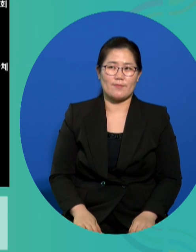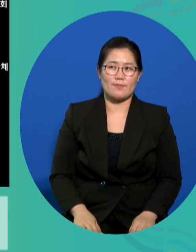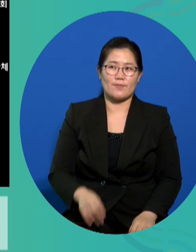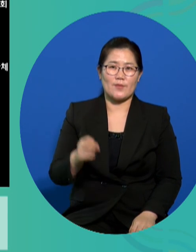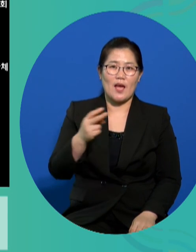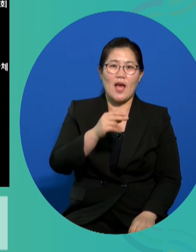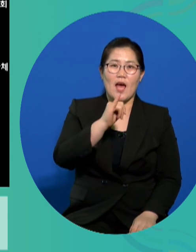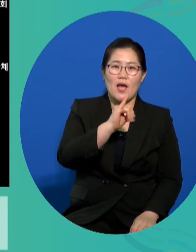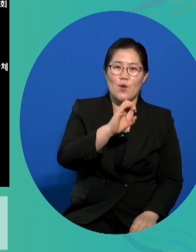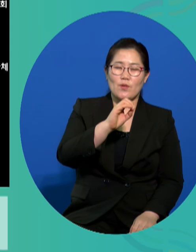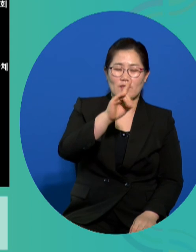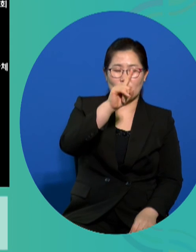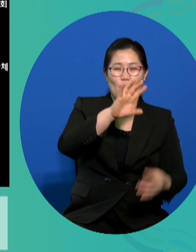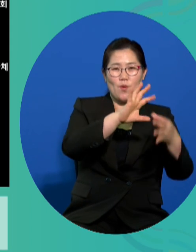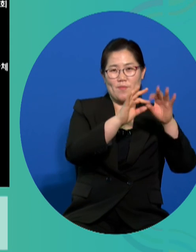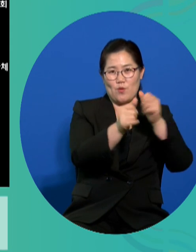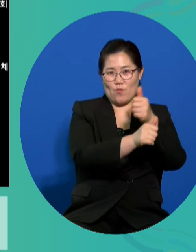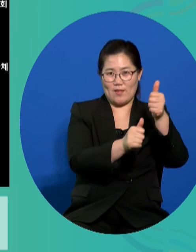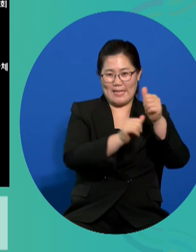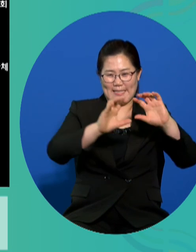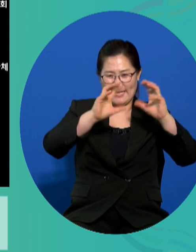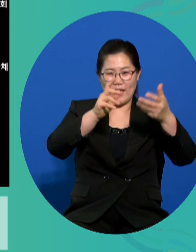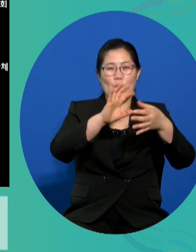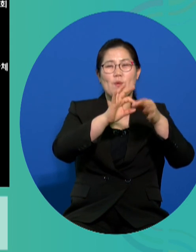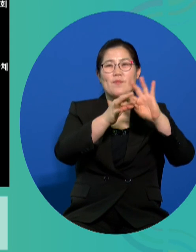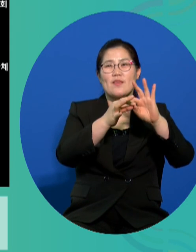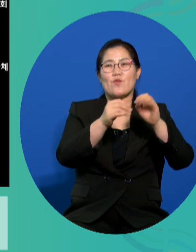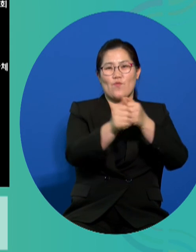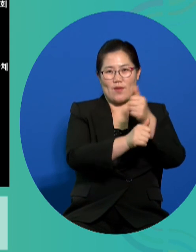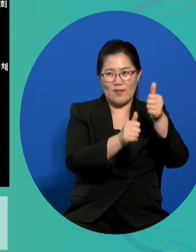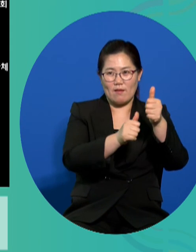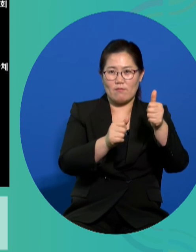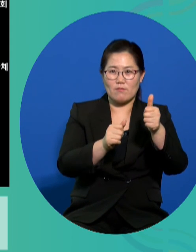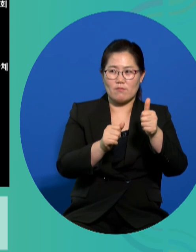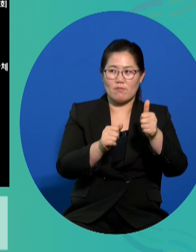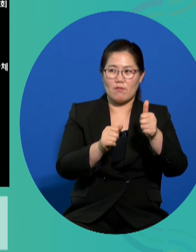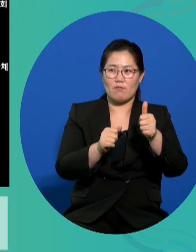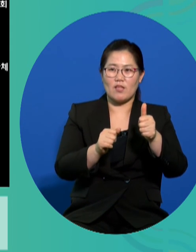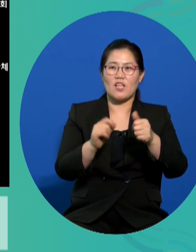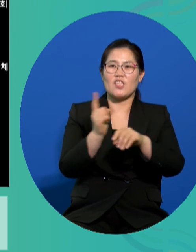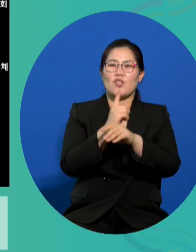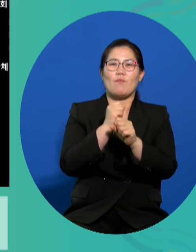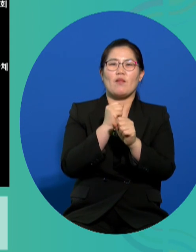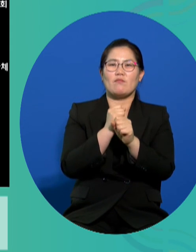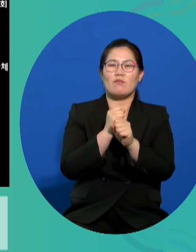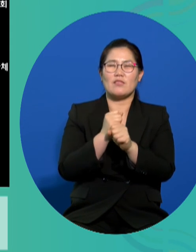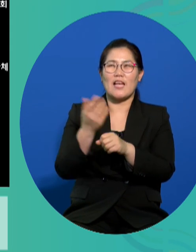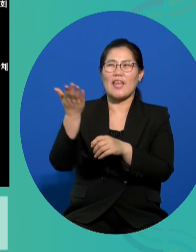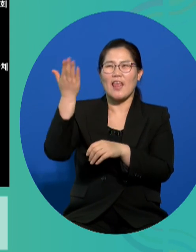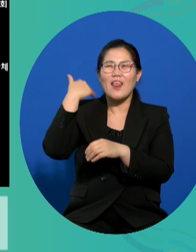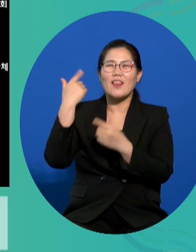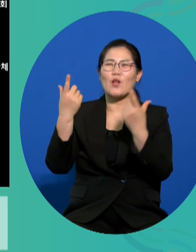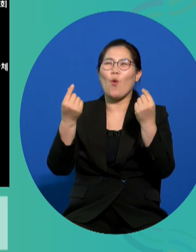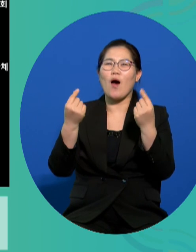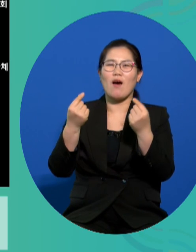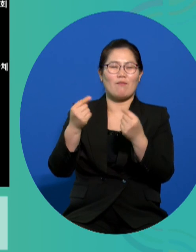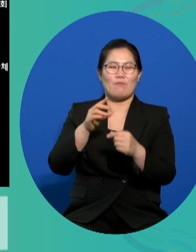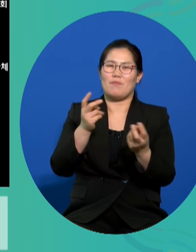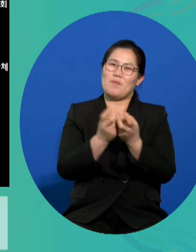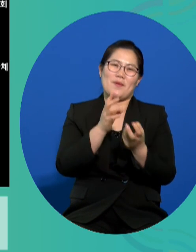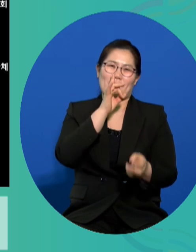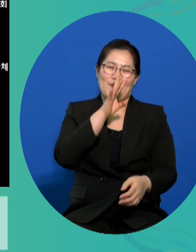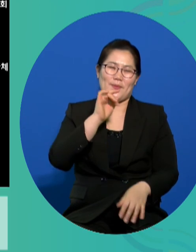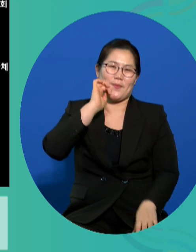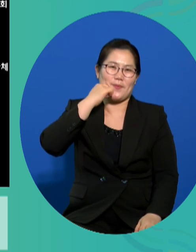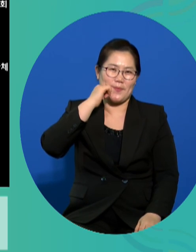IOC나 IPC에서 권고하는 디지털화, 스포츠도 더 이상 전통적인 스포츠를 가지고 발전할 수 없습니다.